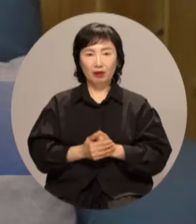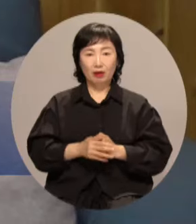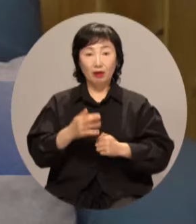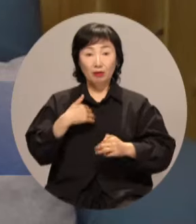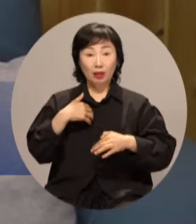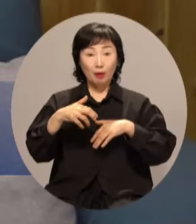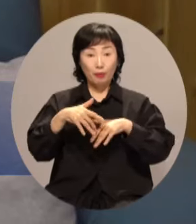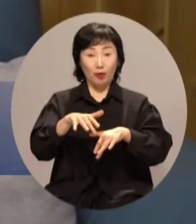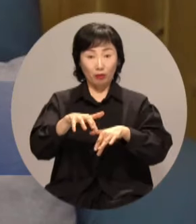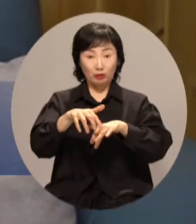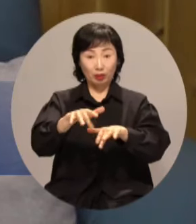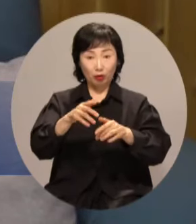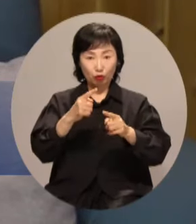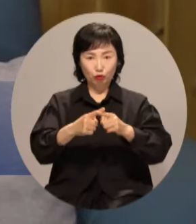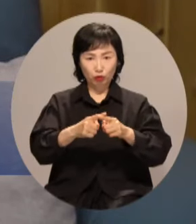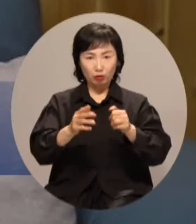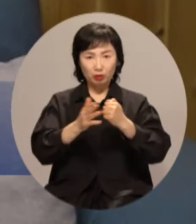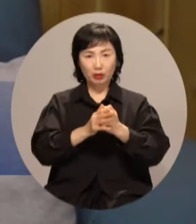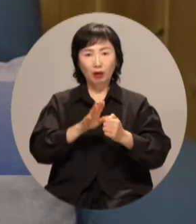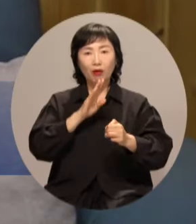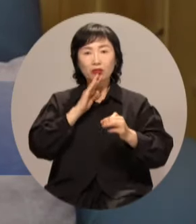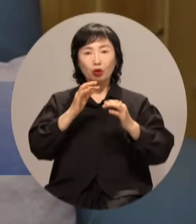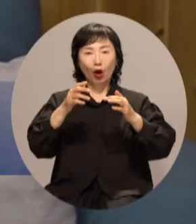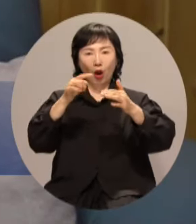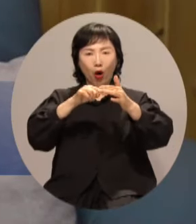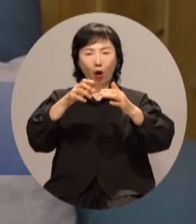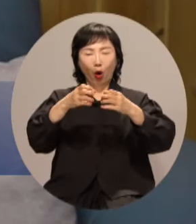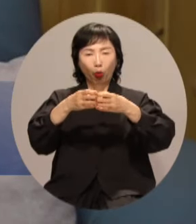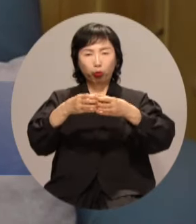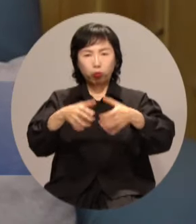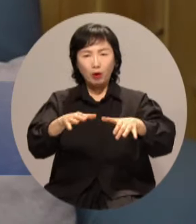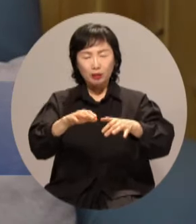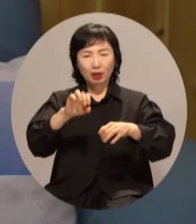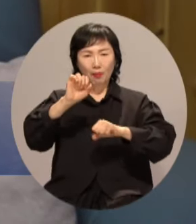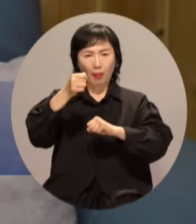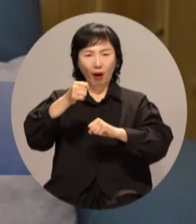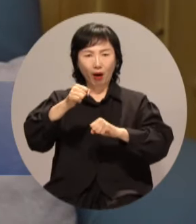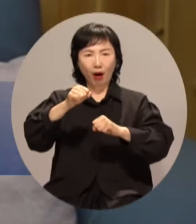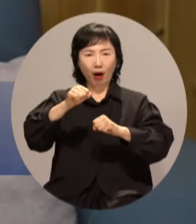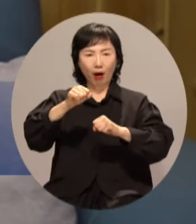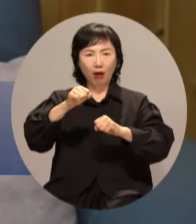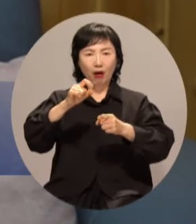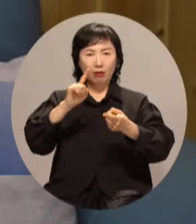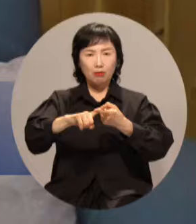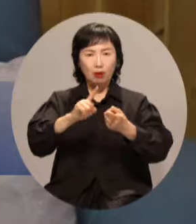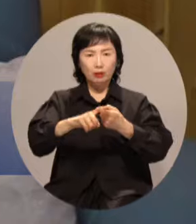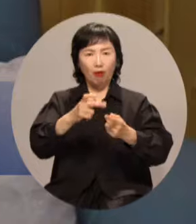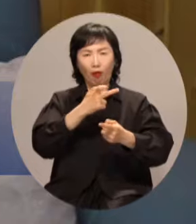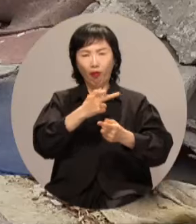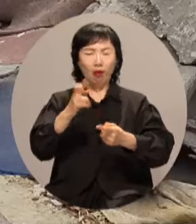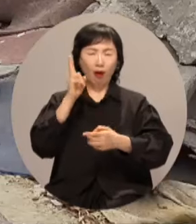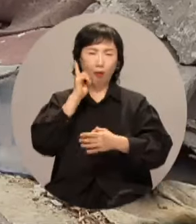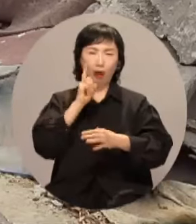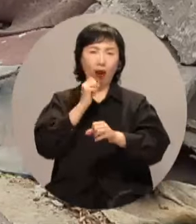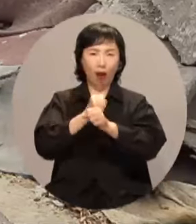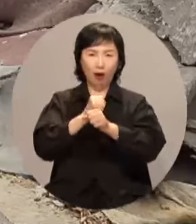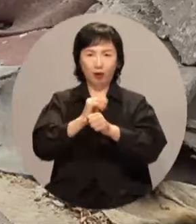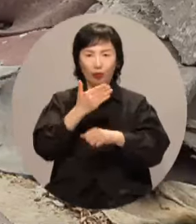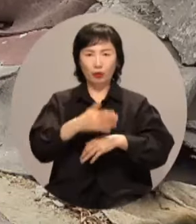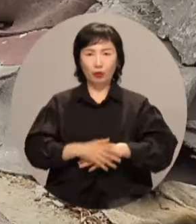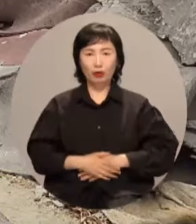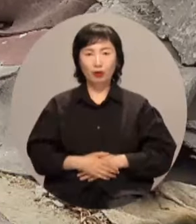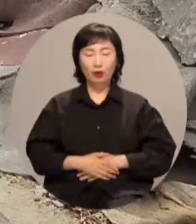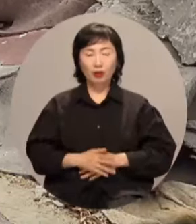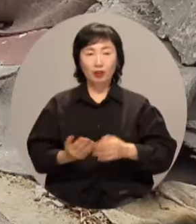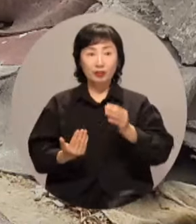커서 아예 이제 날라버렸죠, 그 자리에서. 우선 발목이 통증이 엄청 심해가지고 이거 심각하다. 사고가